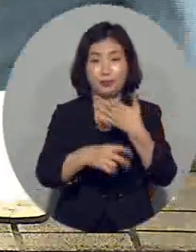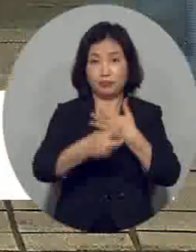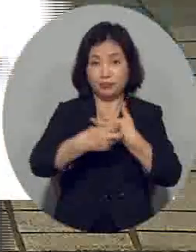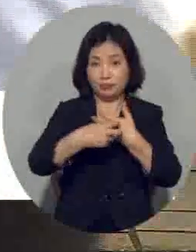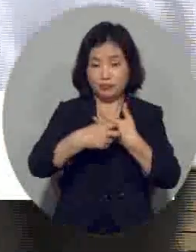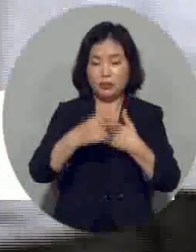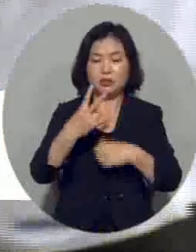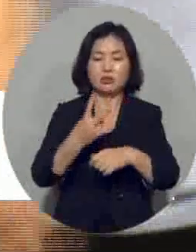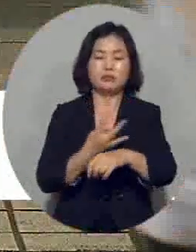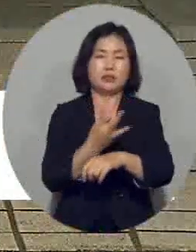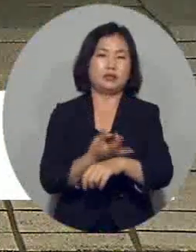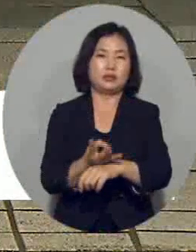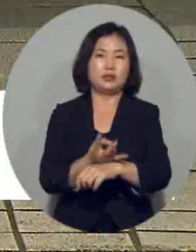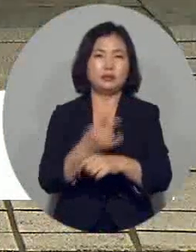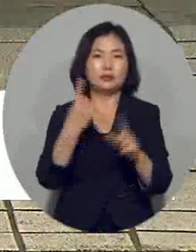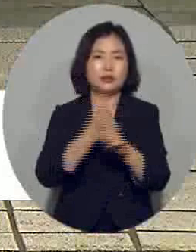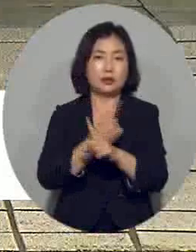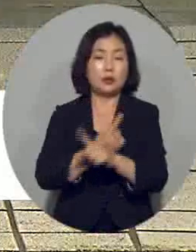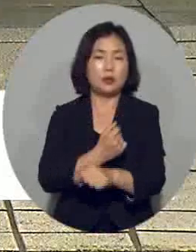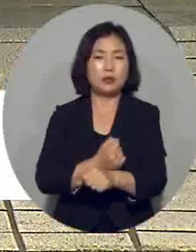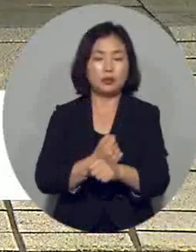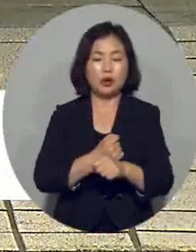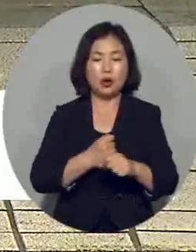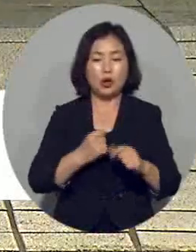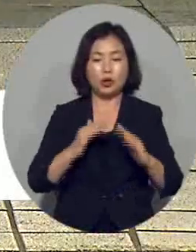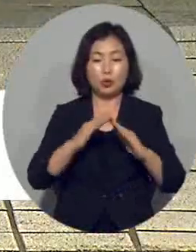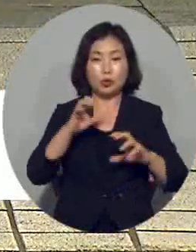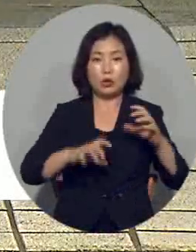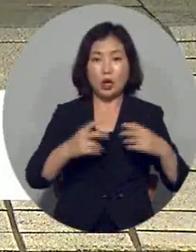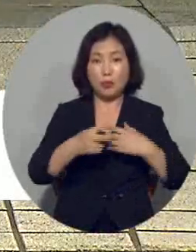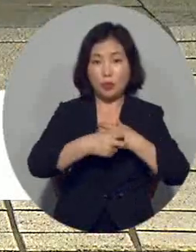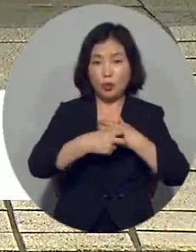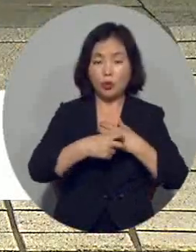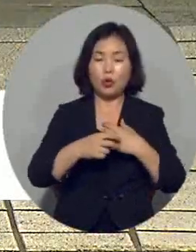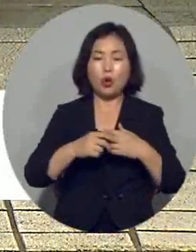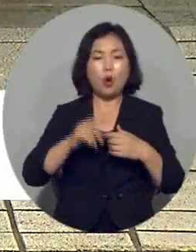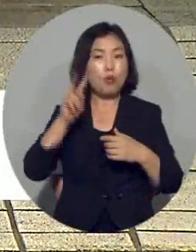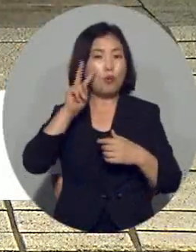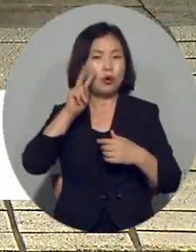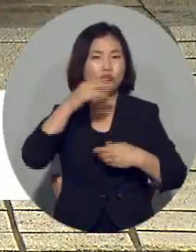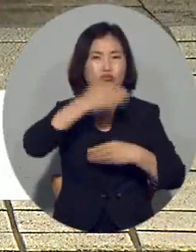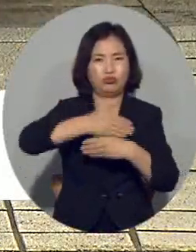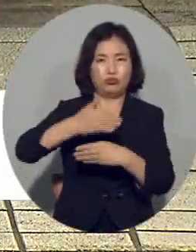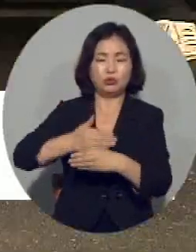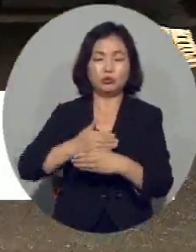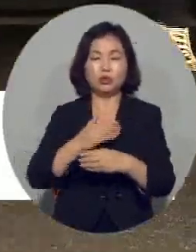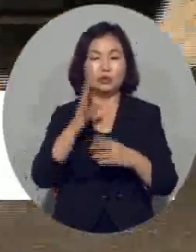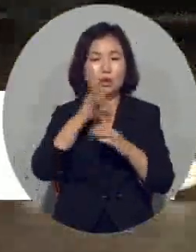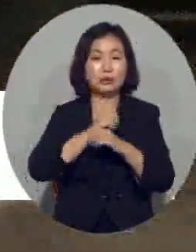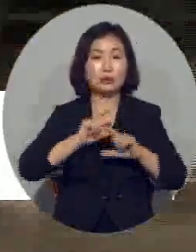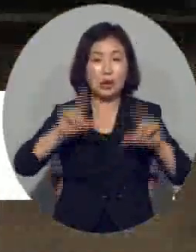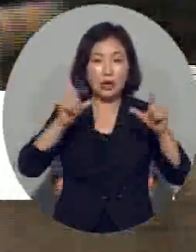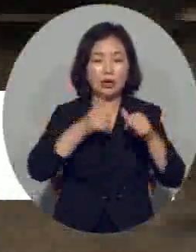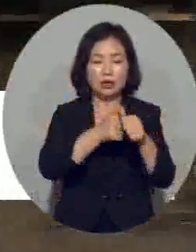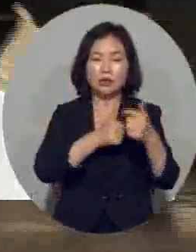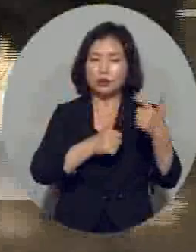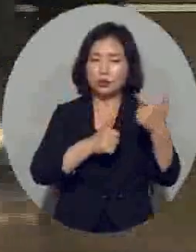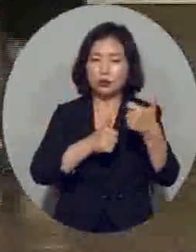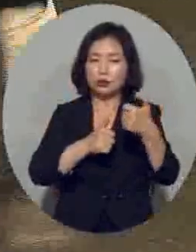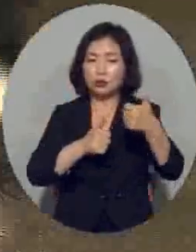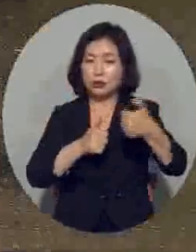24시간 진료를 합니다 동네 병원은 모레부터 대부분 문을 닫고 날짜에 따라 수행 뒤에서